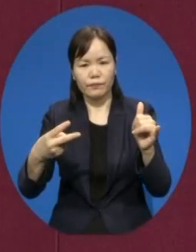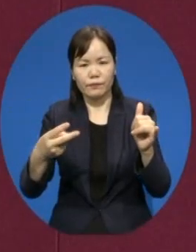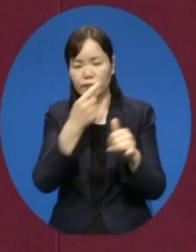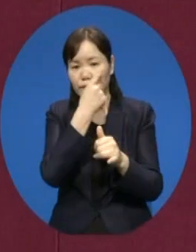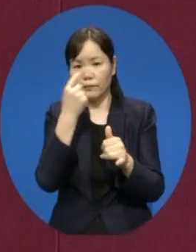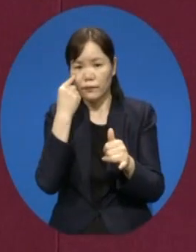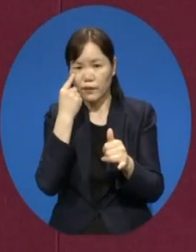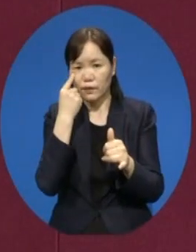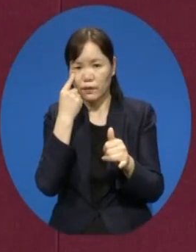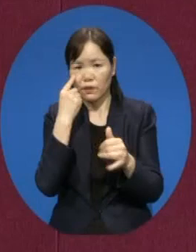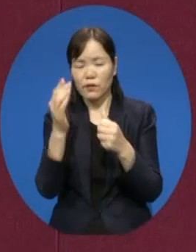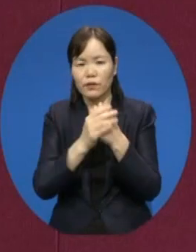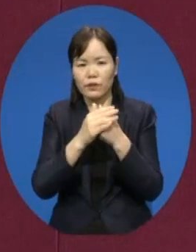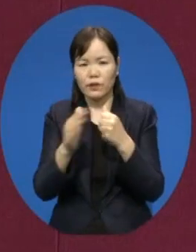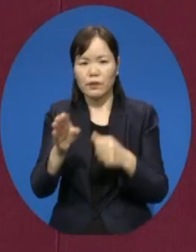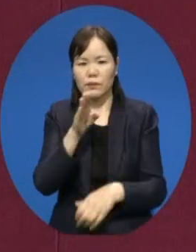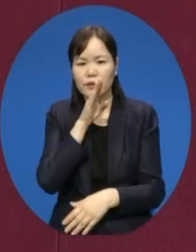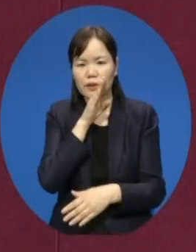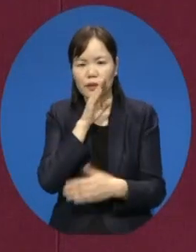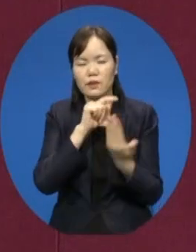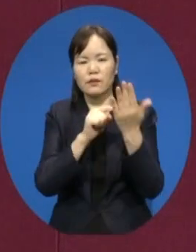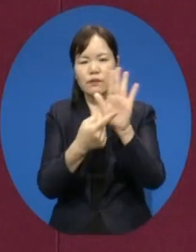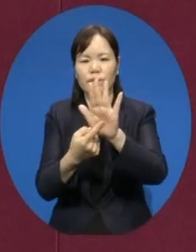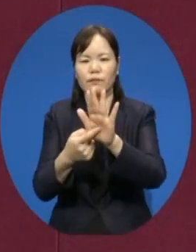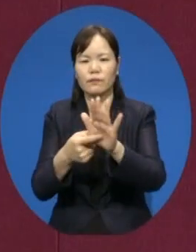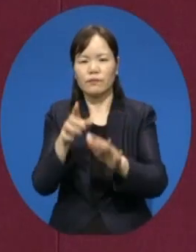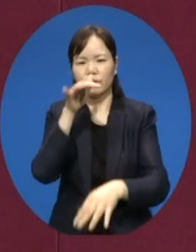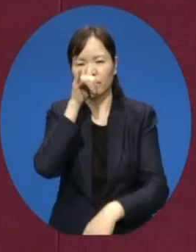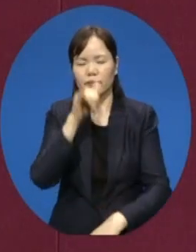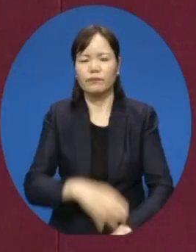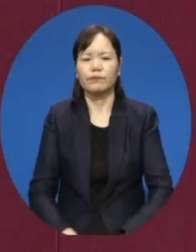증거들에 의해서 속속 사실로 드러나고 있습니다.